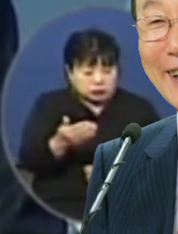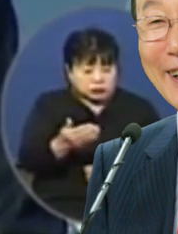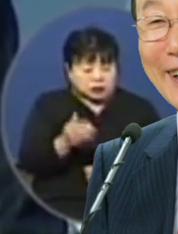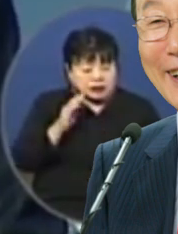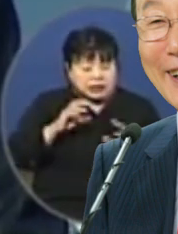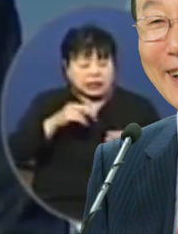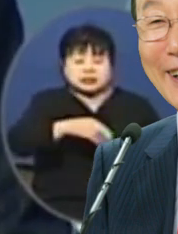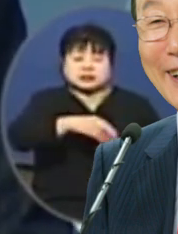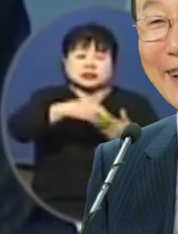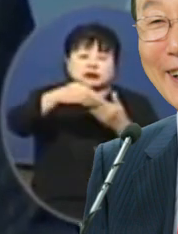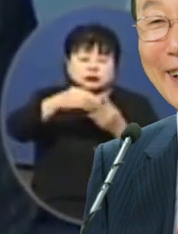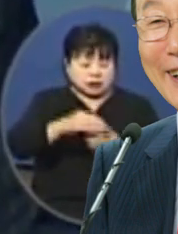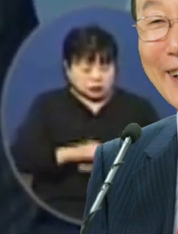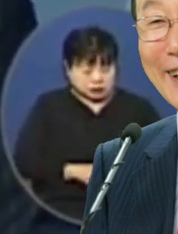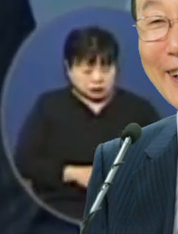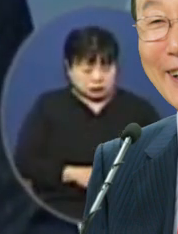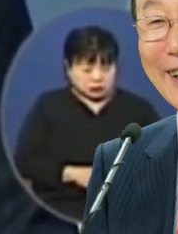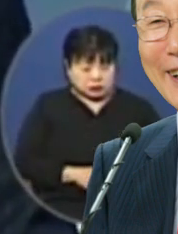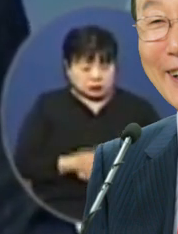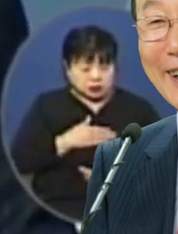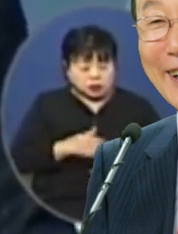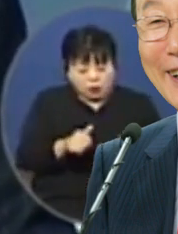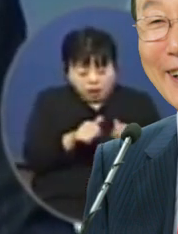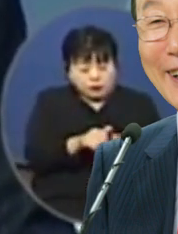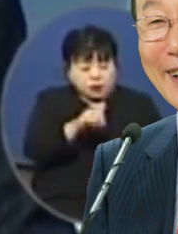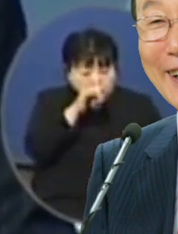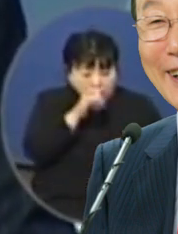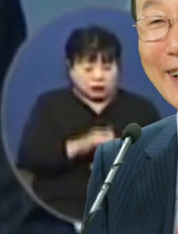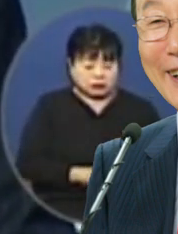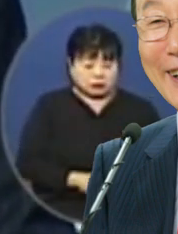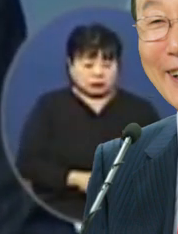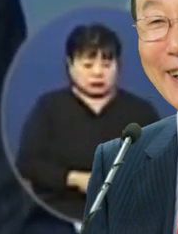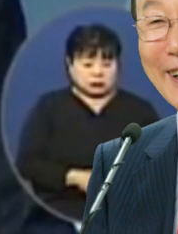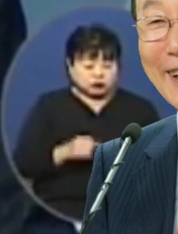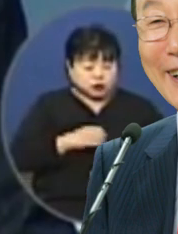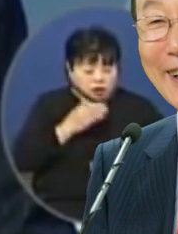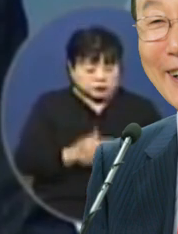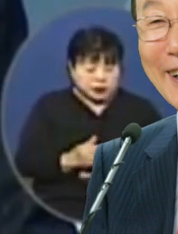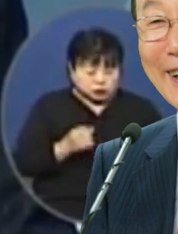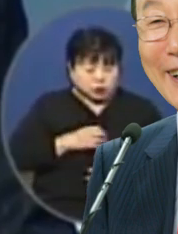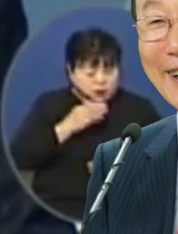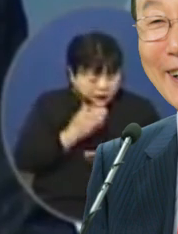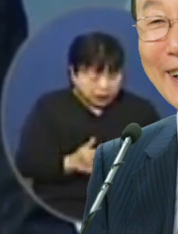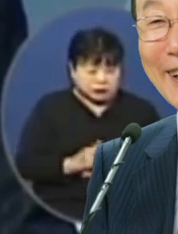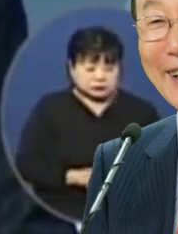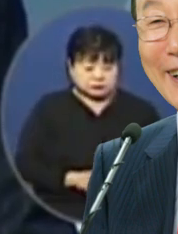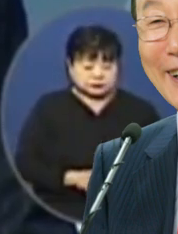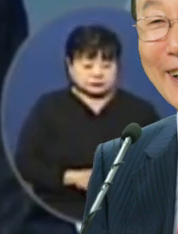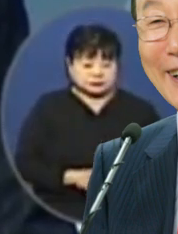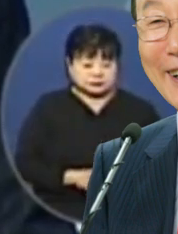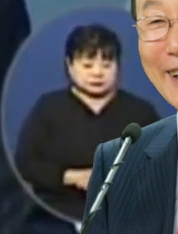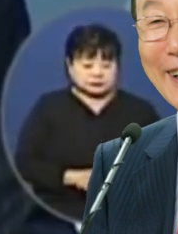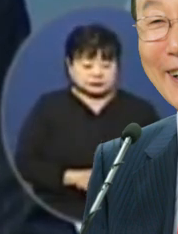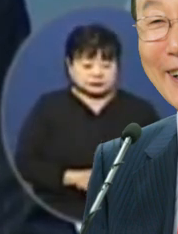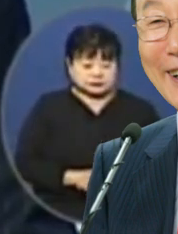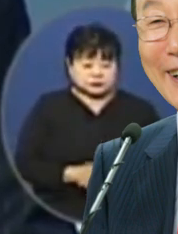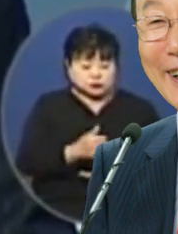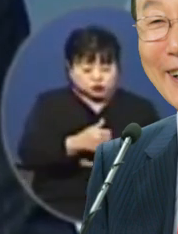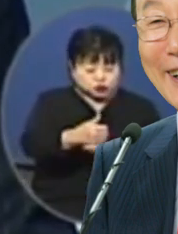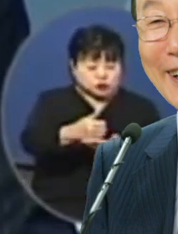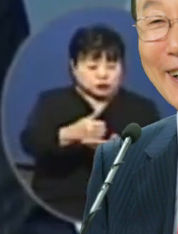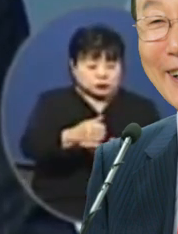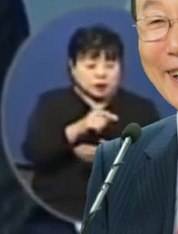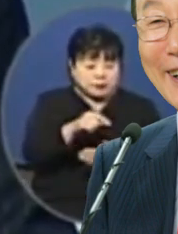천국까지 데려다주는 사람이다. 내가 너와 같이 있다. 두려워 말고 놀라지 말라. 그렇게 주님께서